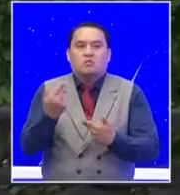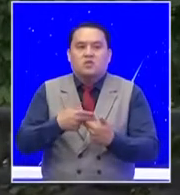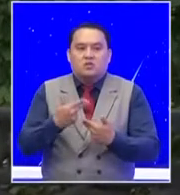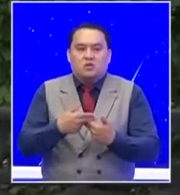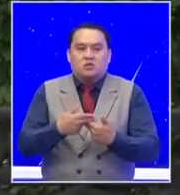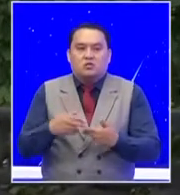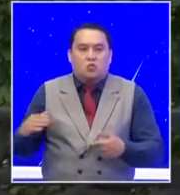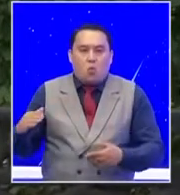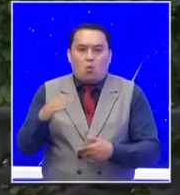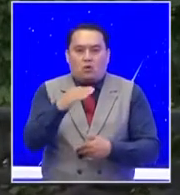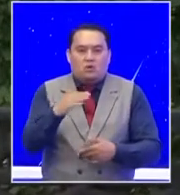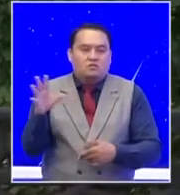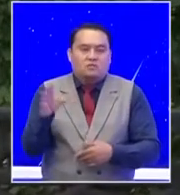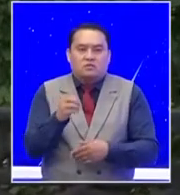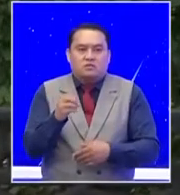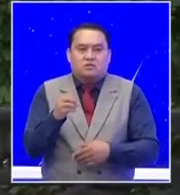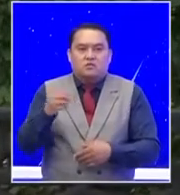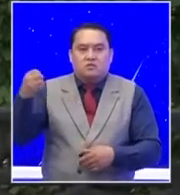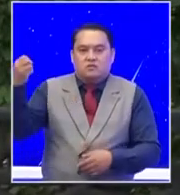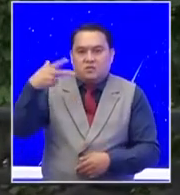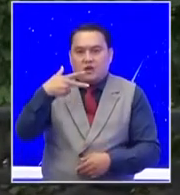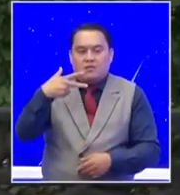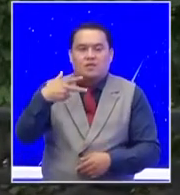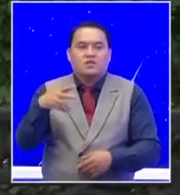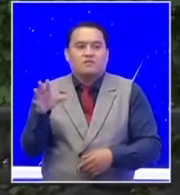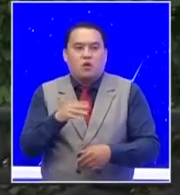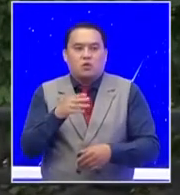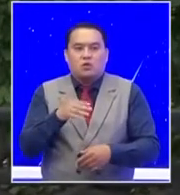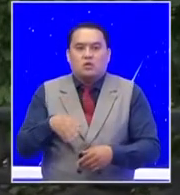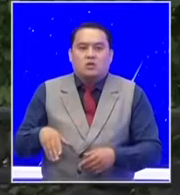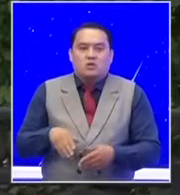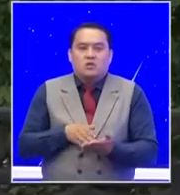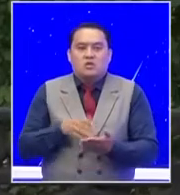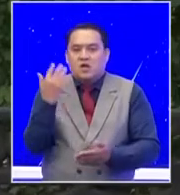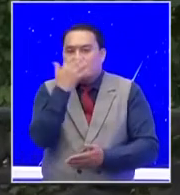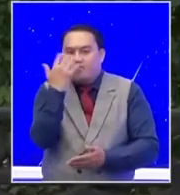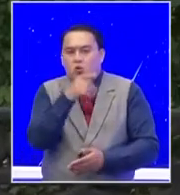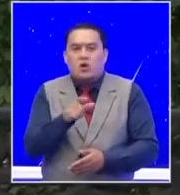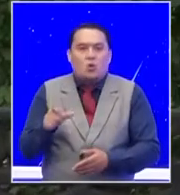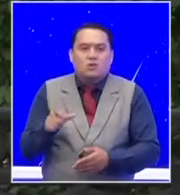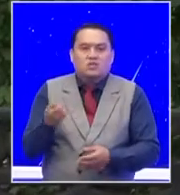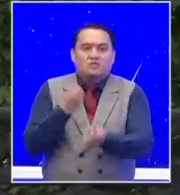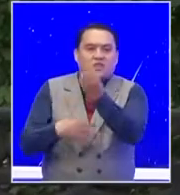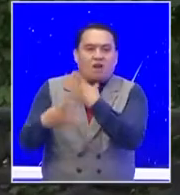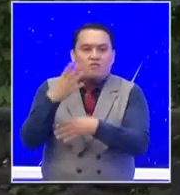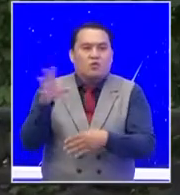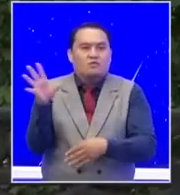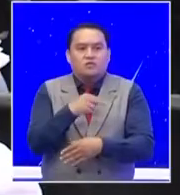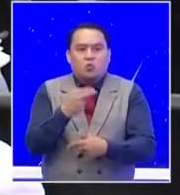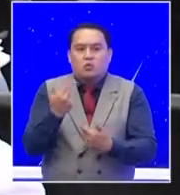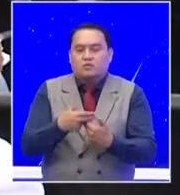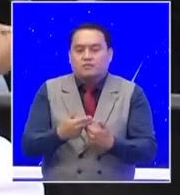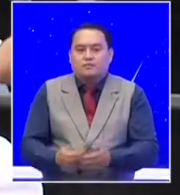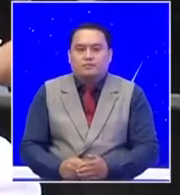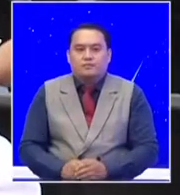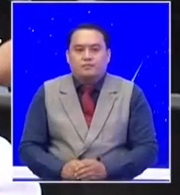Те же пандусы, те же светловые табло, те же тактильные дорожки для людей невидящих, те же светофоры – это все барьерно.